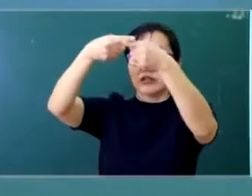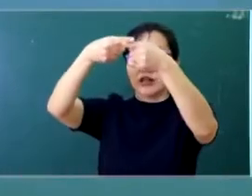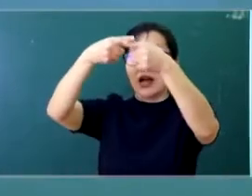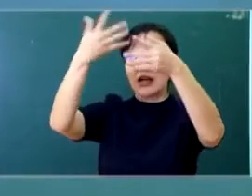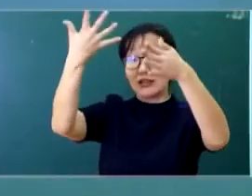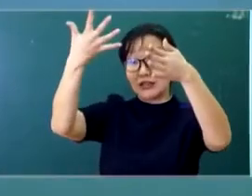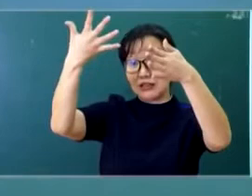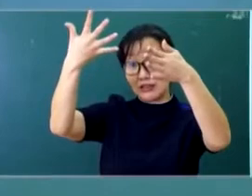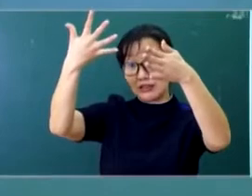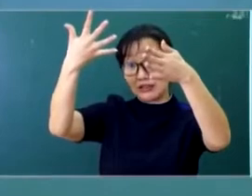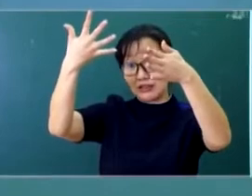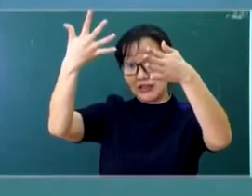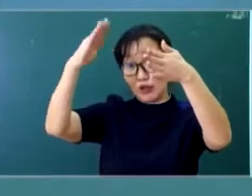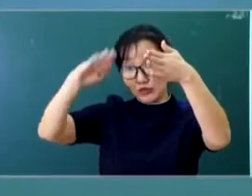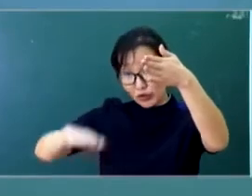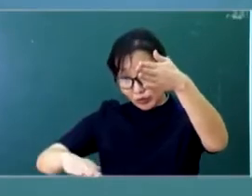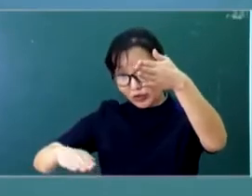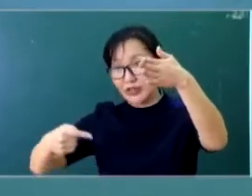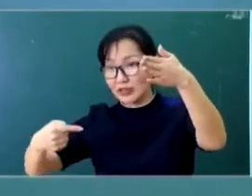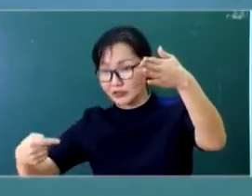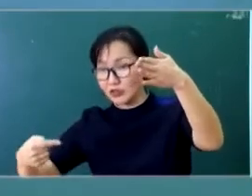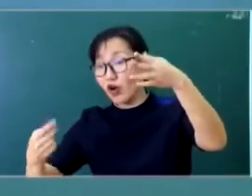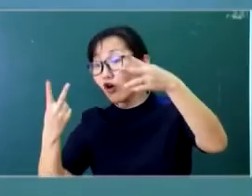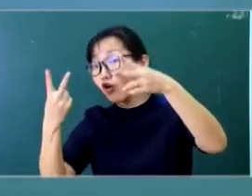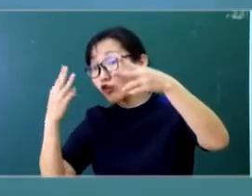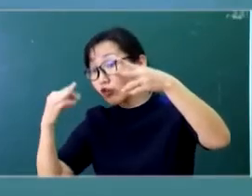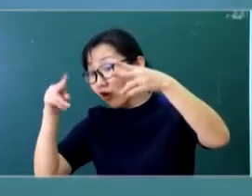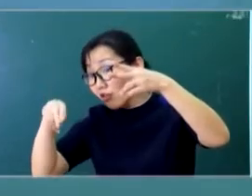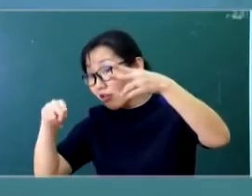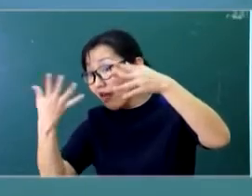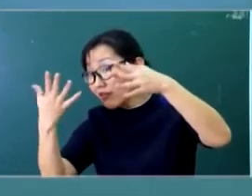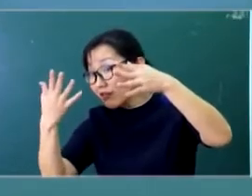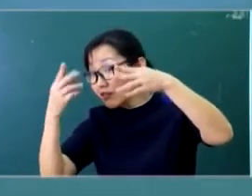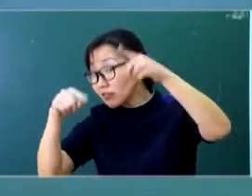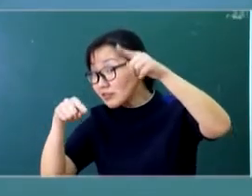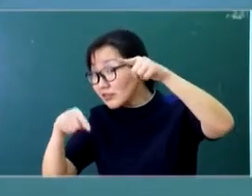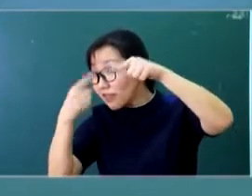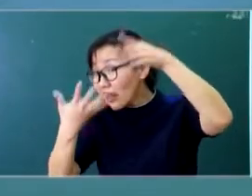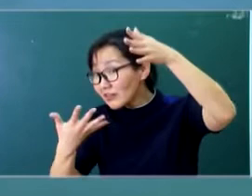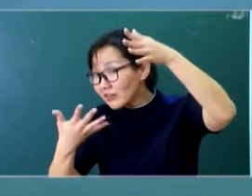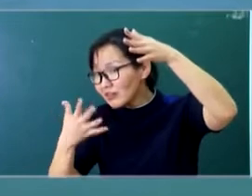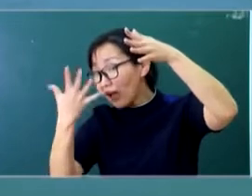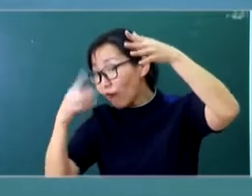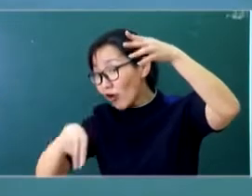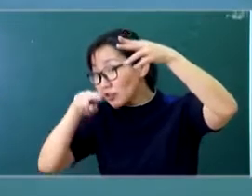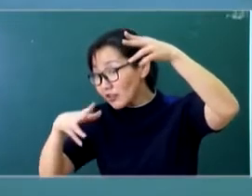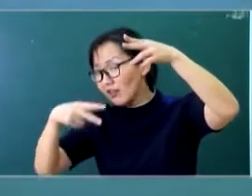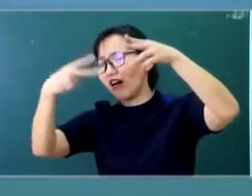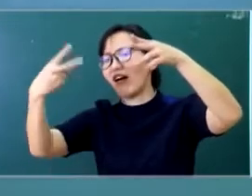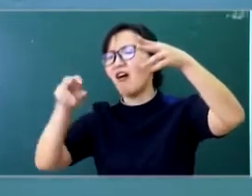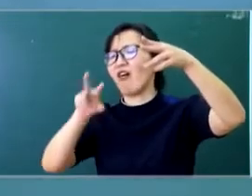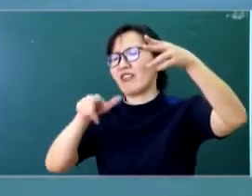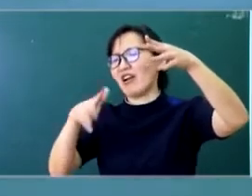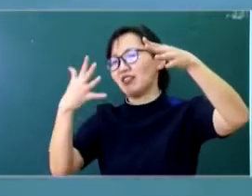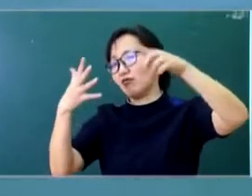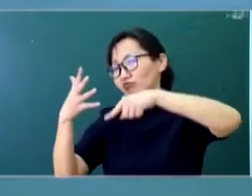см. За, арвтын орноор тоймлох гэж байгаа учраас бид нар арвтын орныхоо цифрийг олох ёстой.